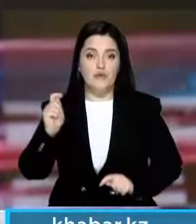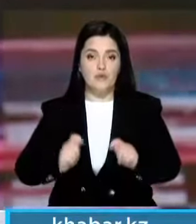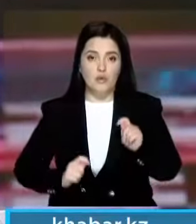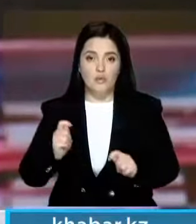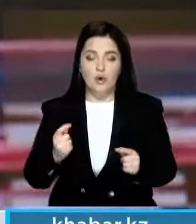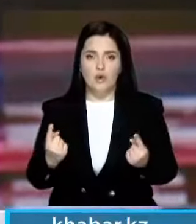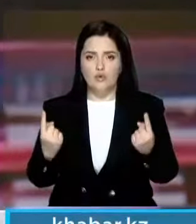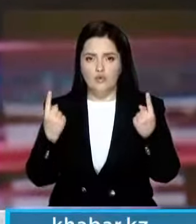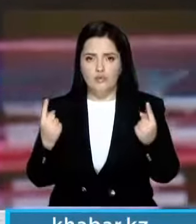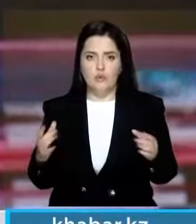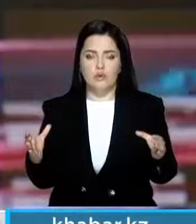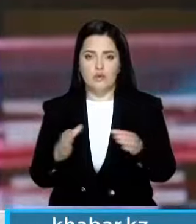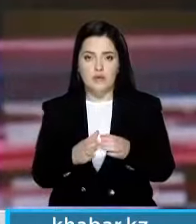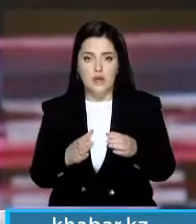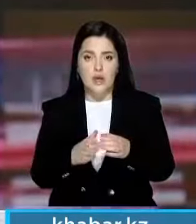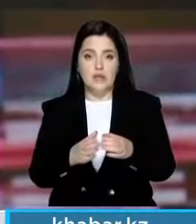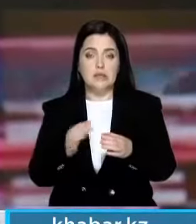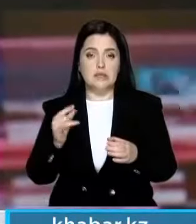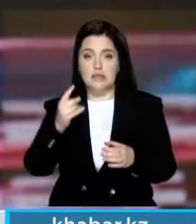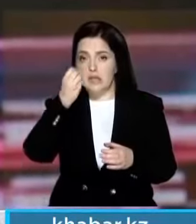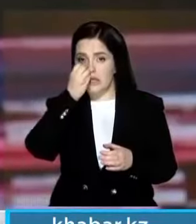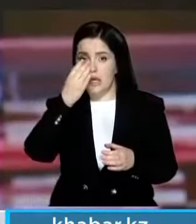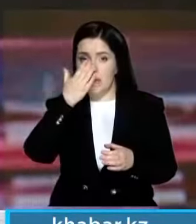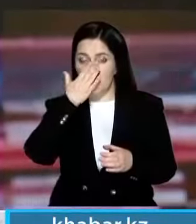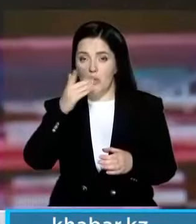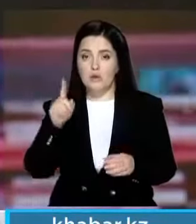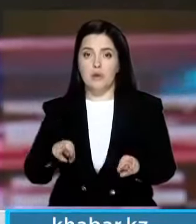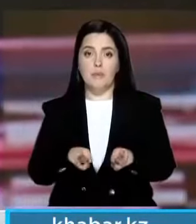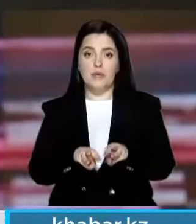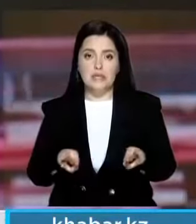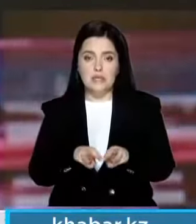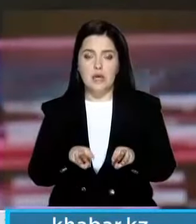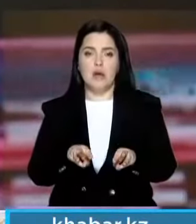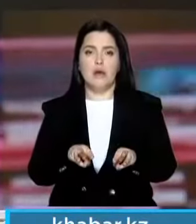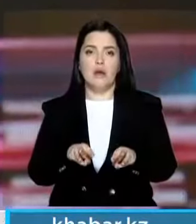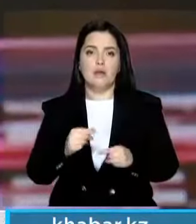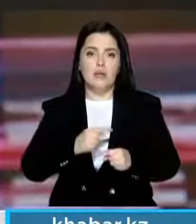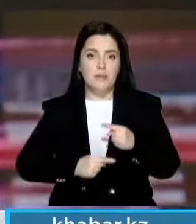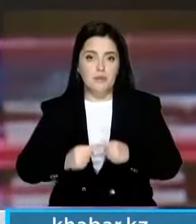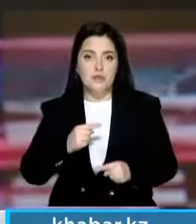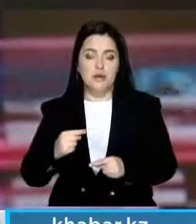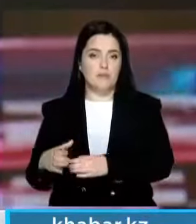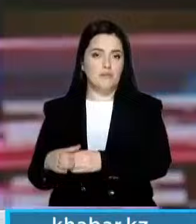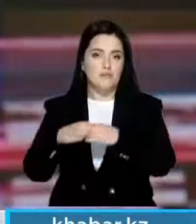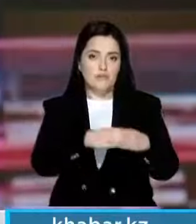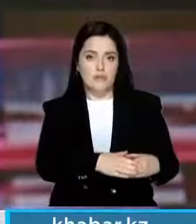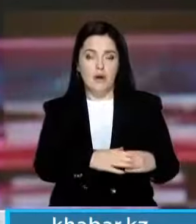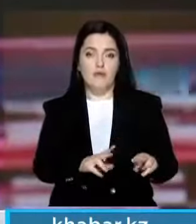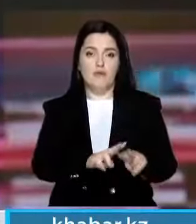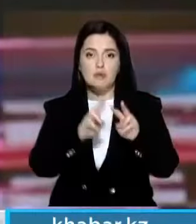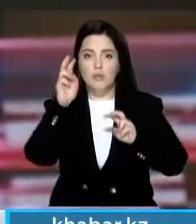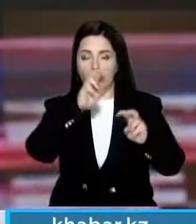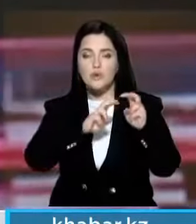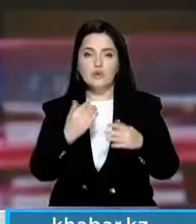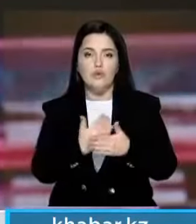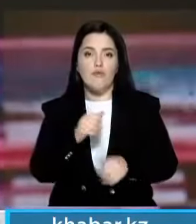бизнес-форума. Внушительная делегация из страны восходящего солнца, в составе которой представители правительства, деловых кругов, прибыла в Астану в поисках